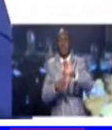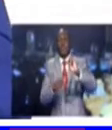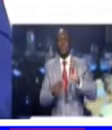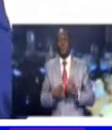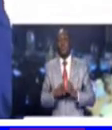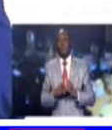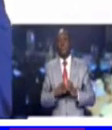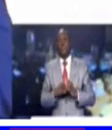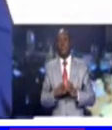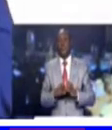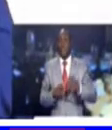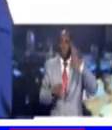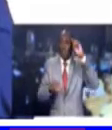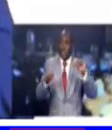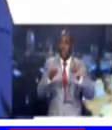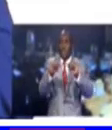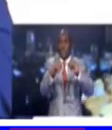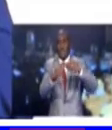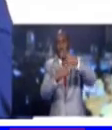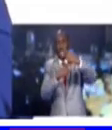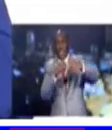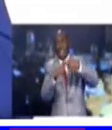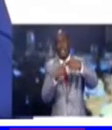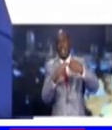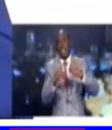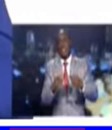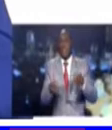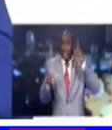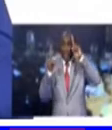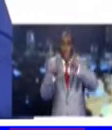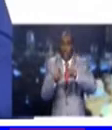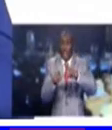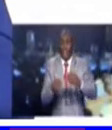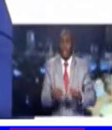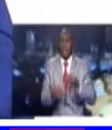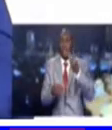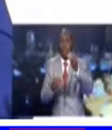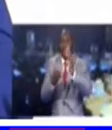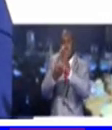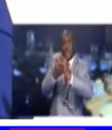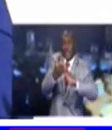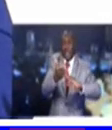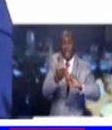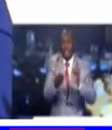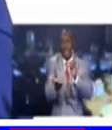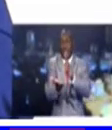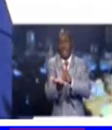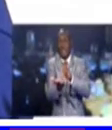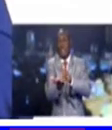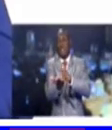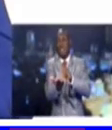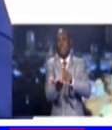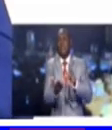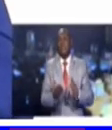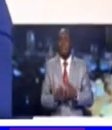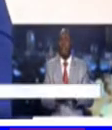au titre des mesures il sera accordé une remise partielle de la dette fiscale constaté